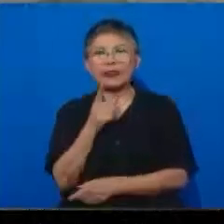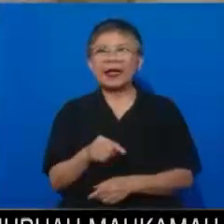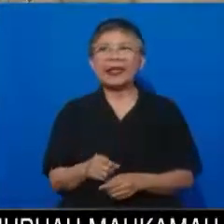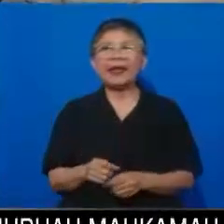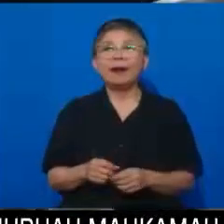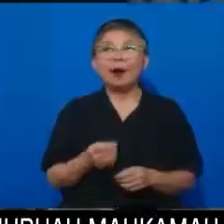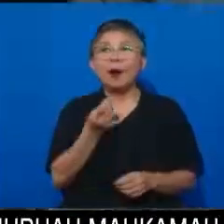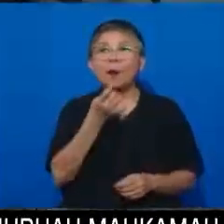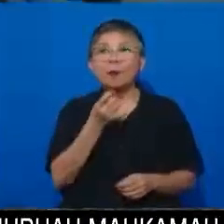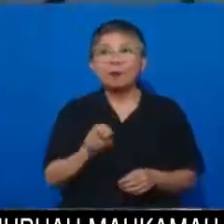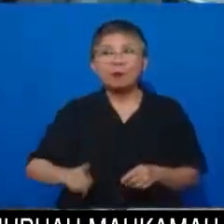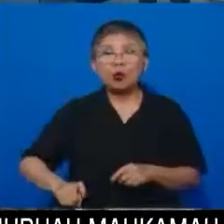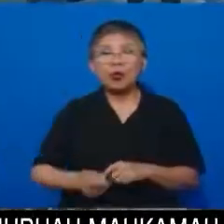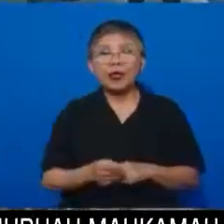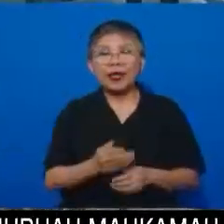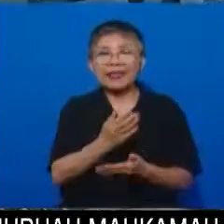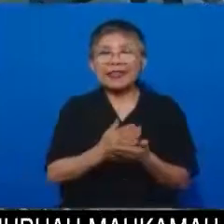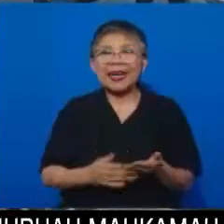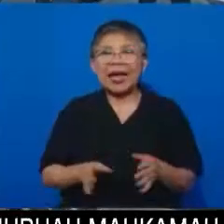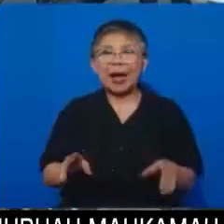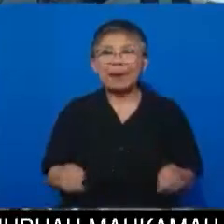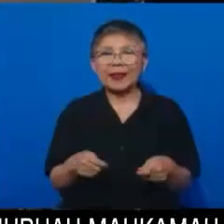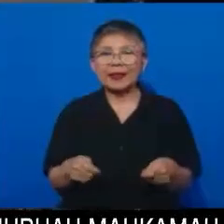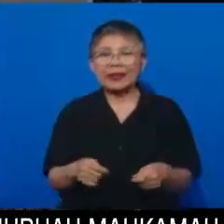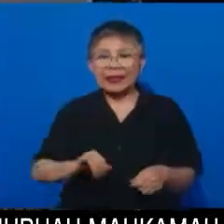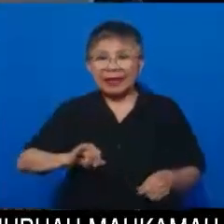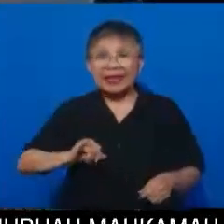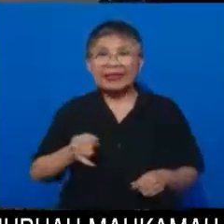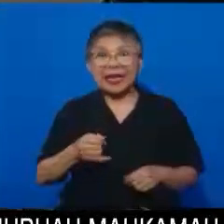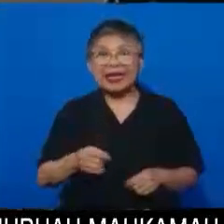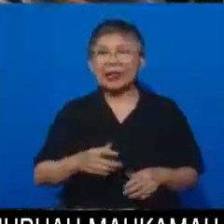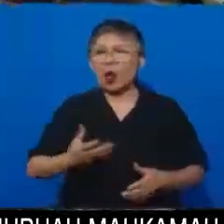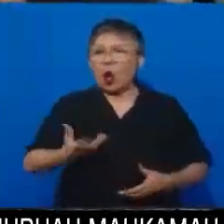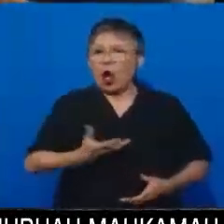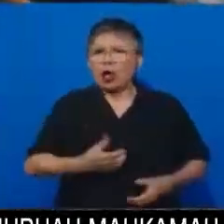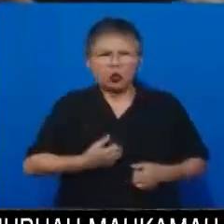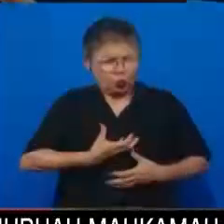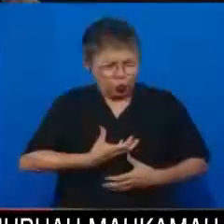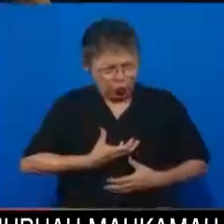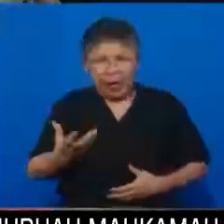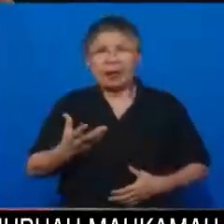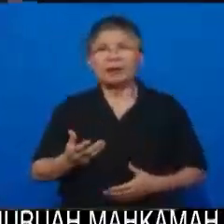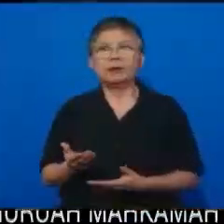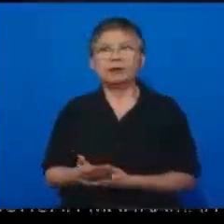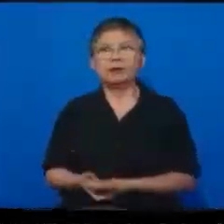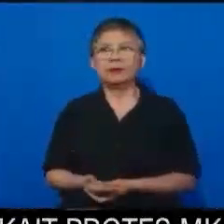Pak Eh eh ternyata katanya justru belut elek itu yang menjadi idola wah wah